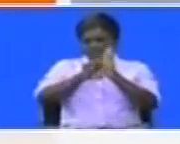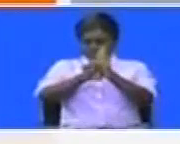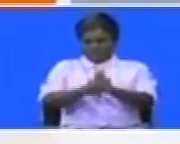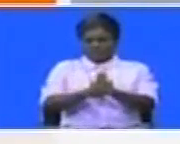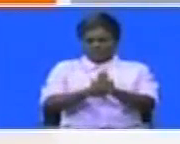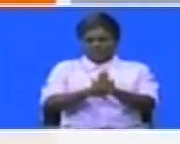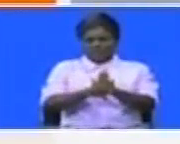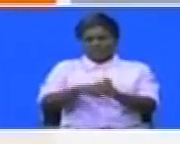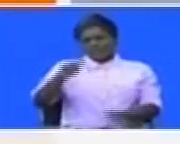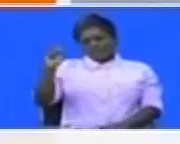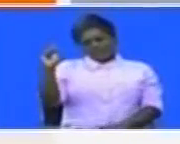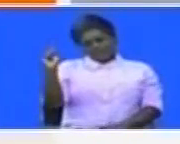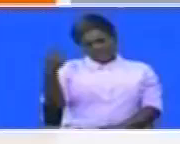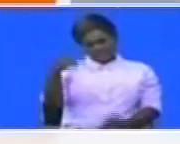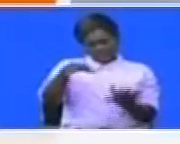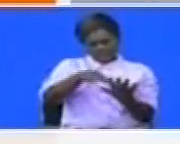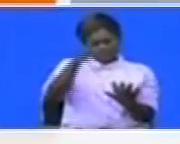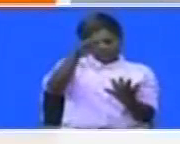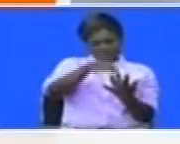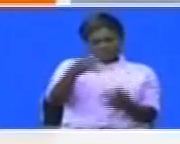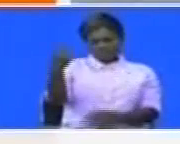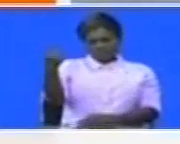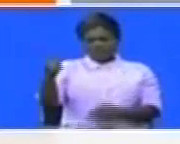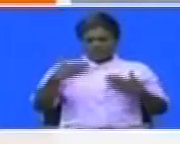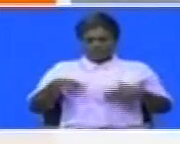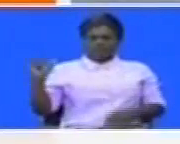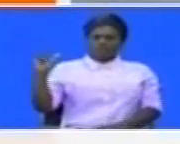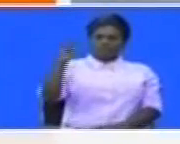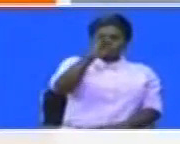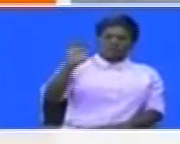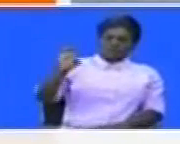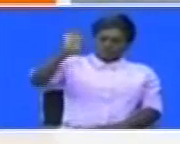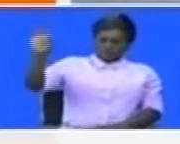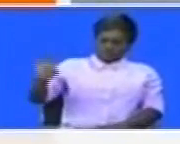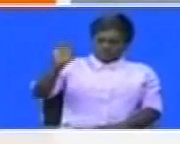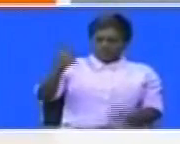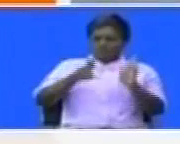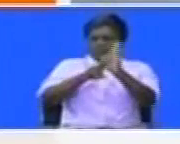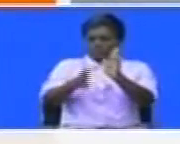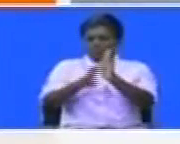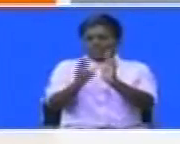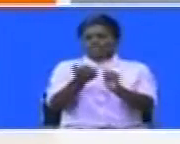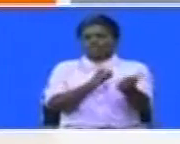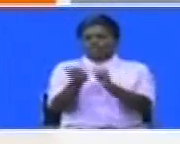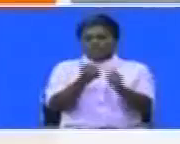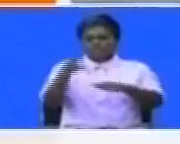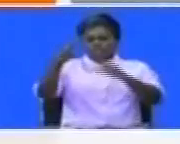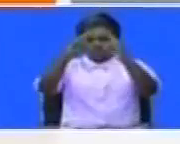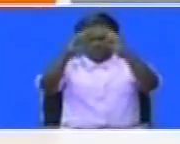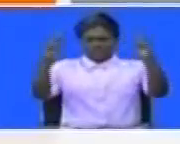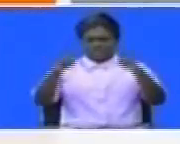sentensi: Kenya itawachagua mafarisi watano kusafiri Ulaya ili kutuwakilisha kwenye mashindano ya kimataifa.